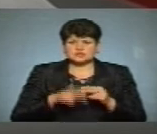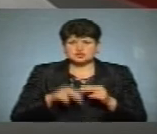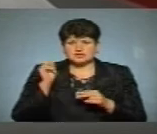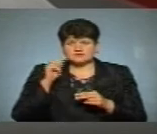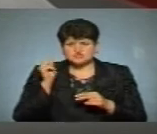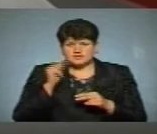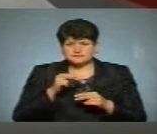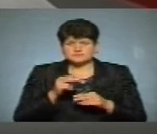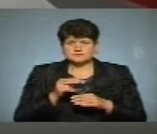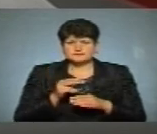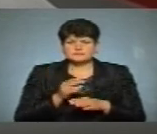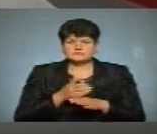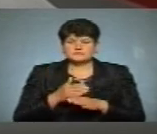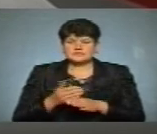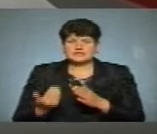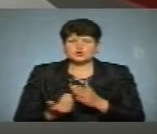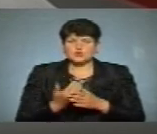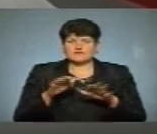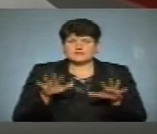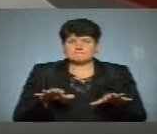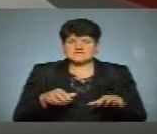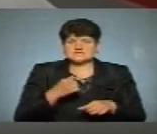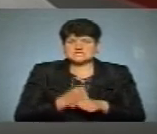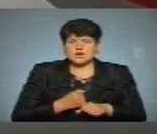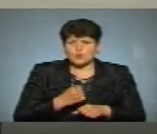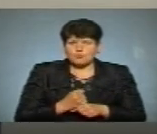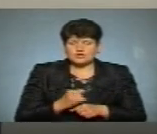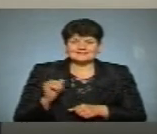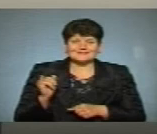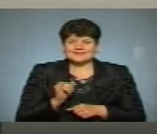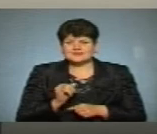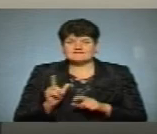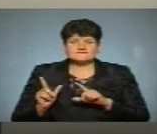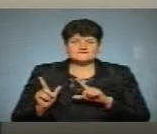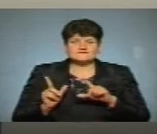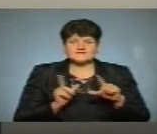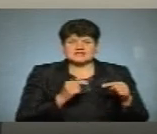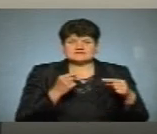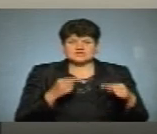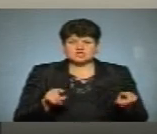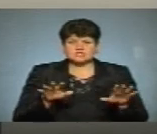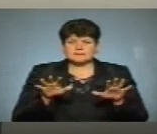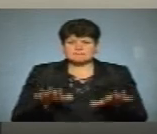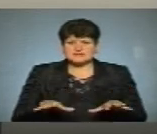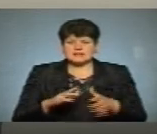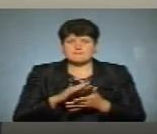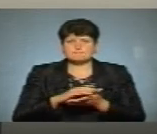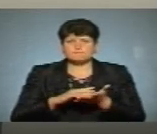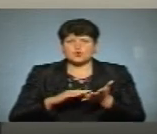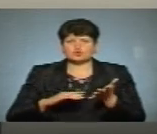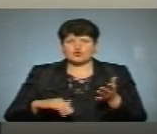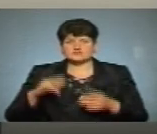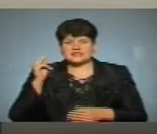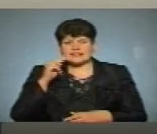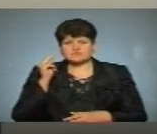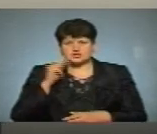розподілу на нове місце роботи і виїзд в інше місце для продовження